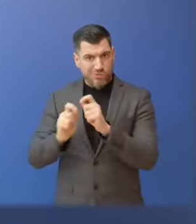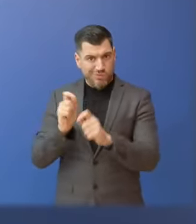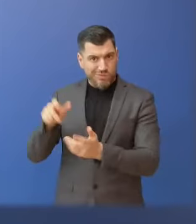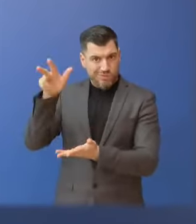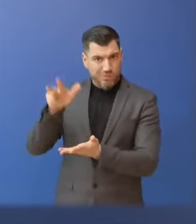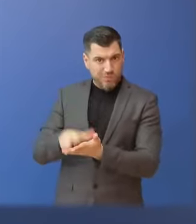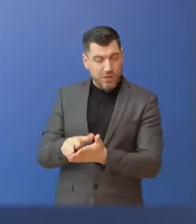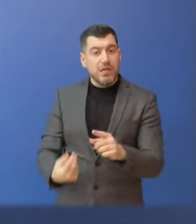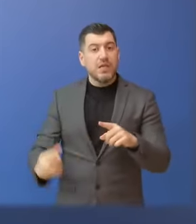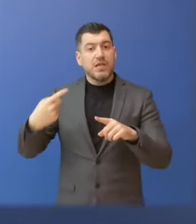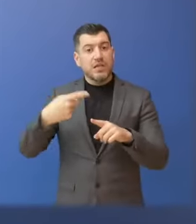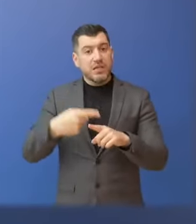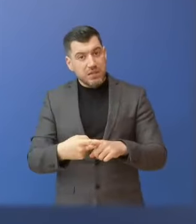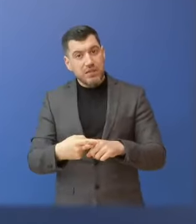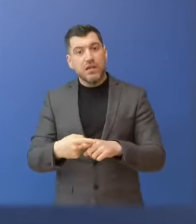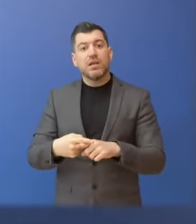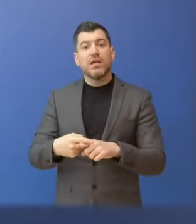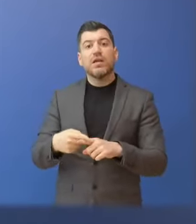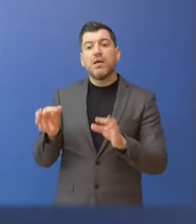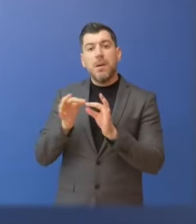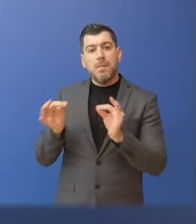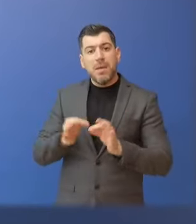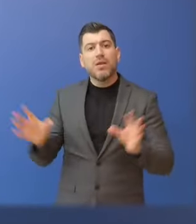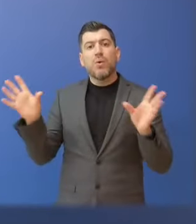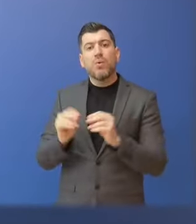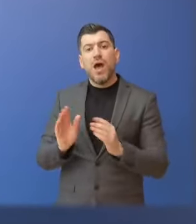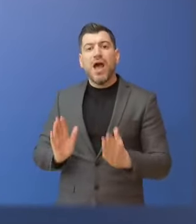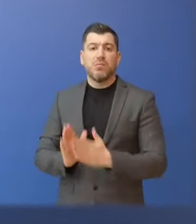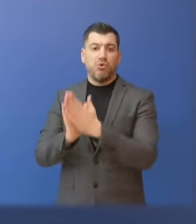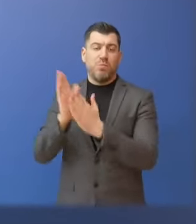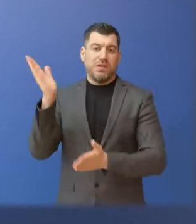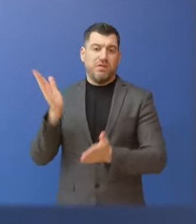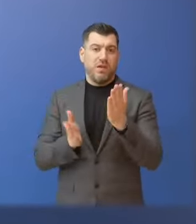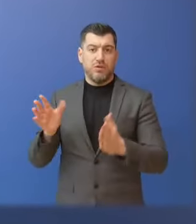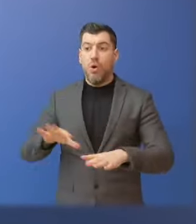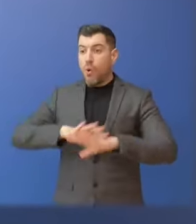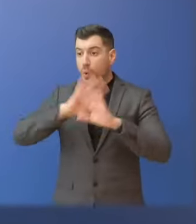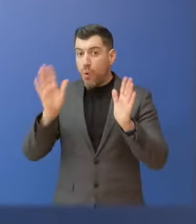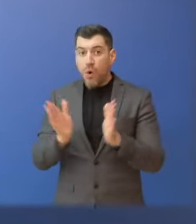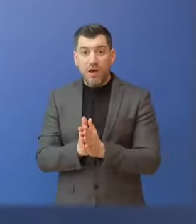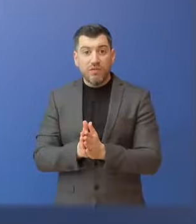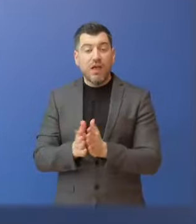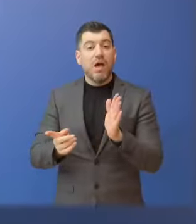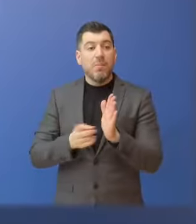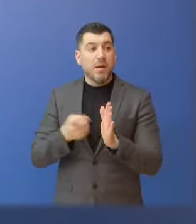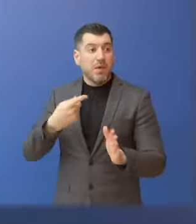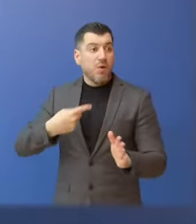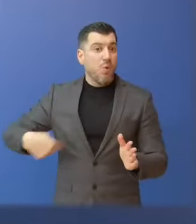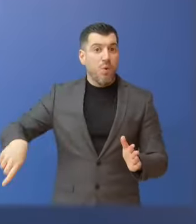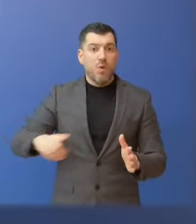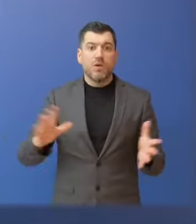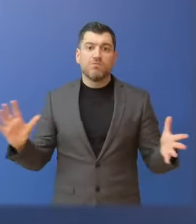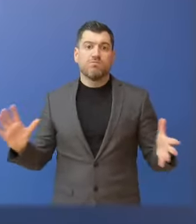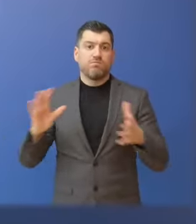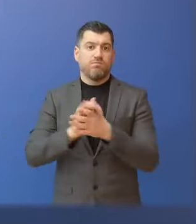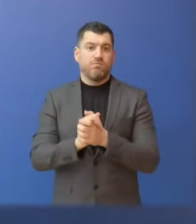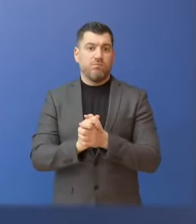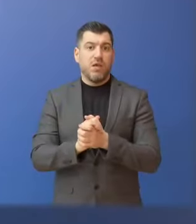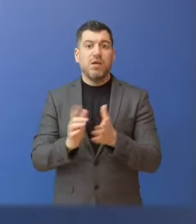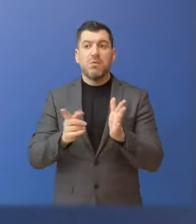διαρκούς επιτροπής αντιμετώπισης της βίας το ζήτημα αυτό πρέπει να μας βρει όλους ενωμένους και όλους στην ίδια πλευρά